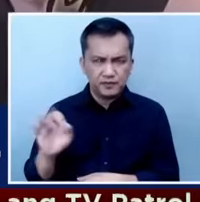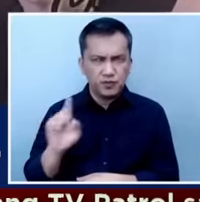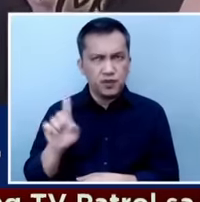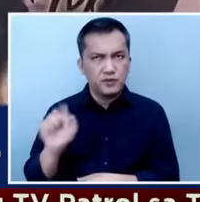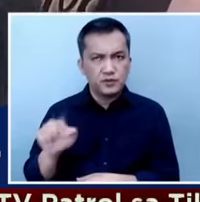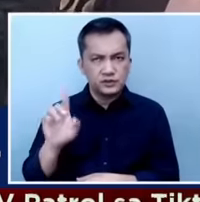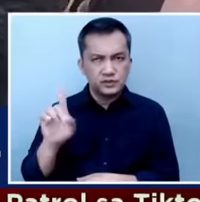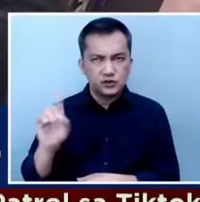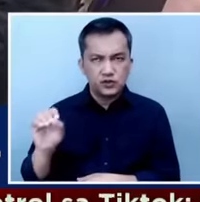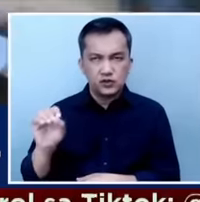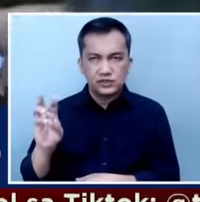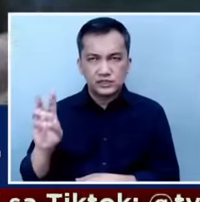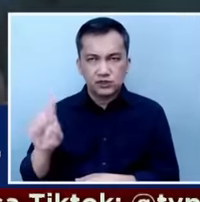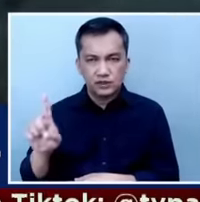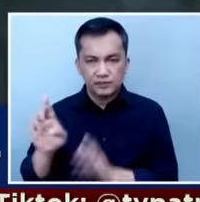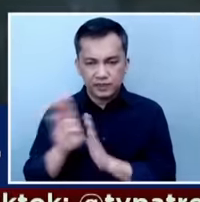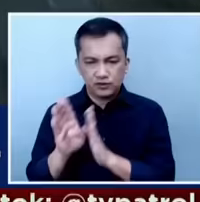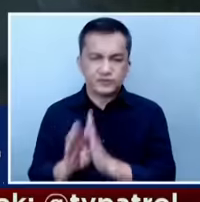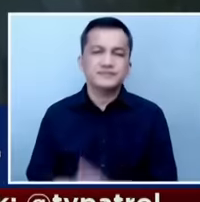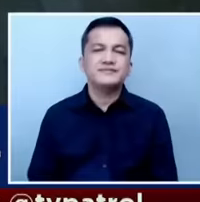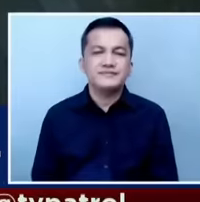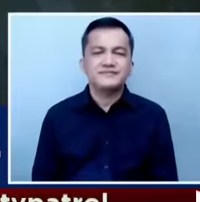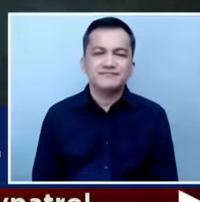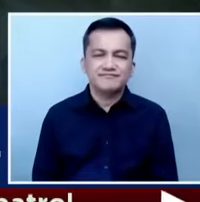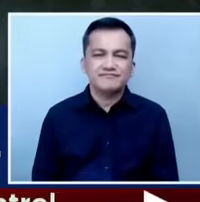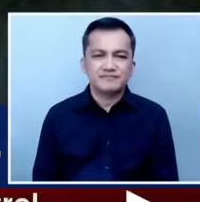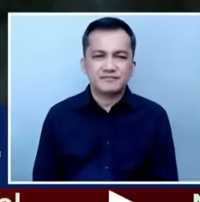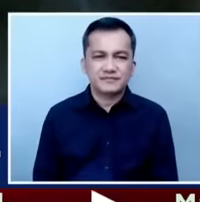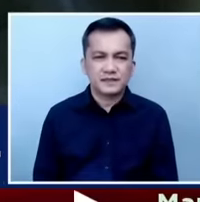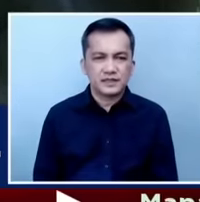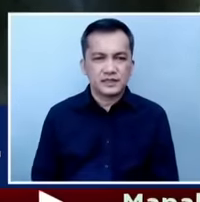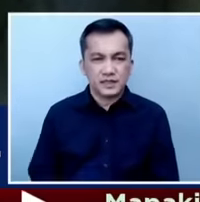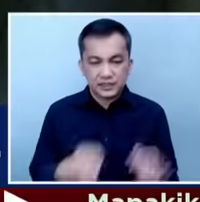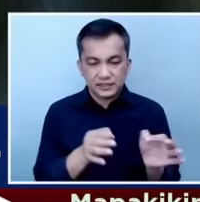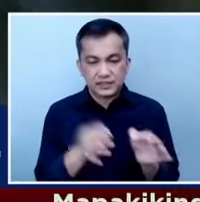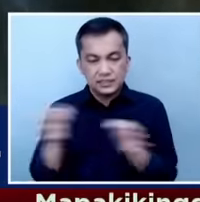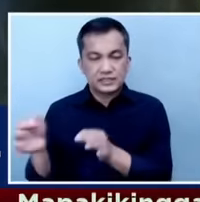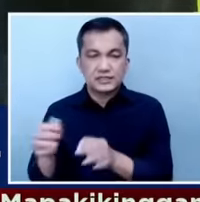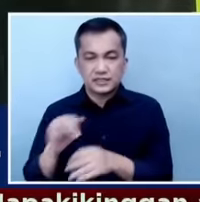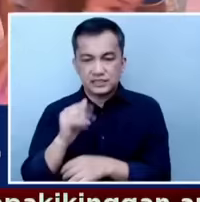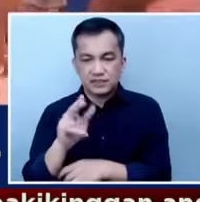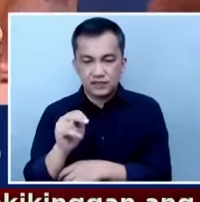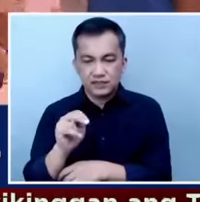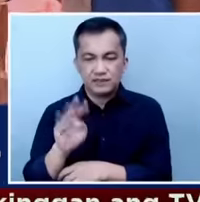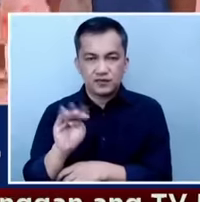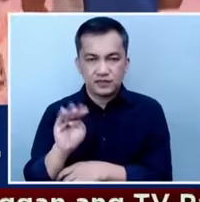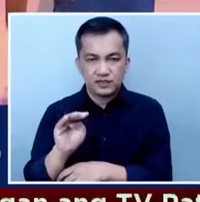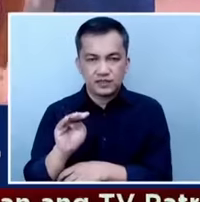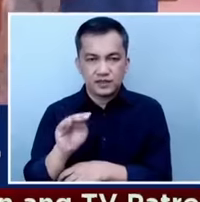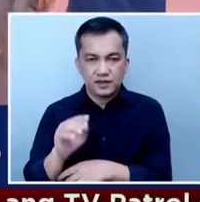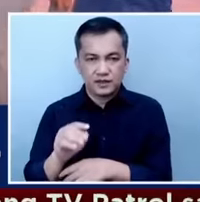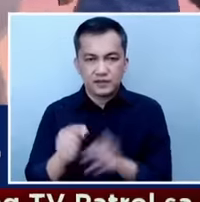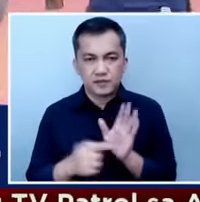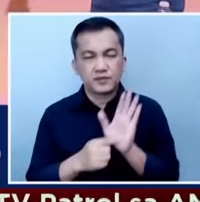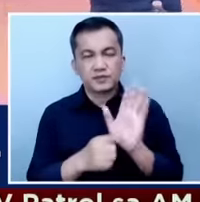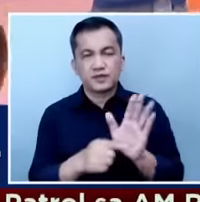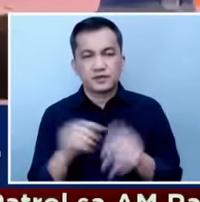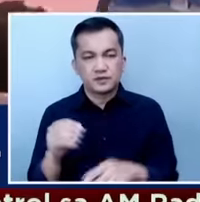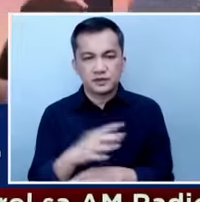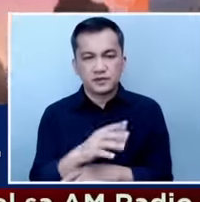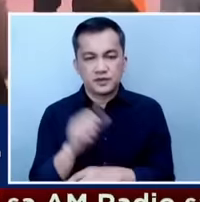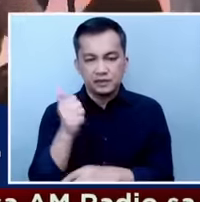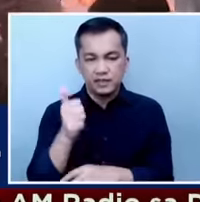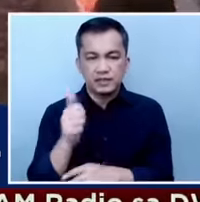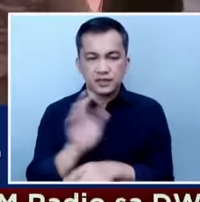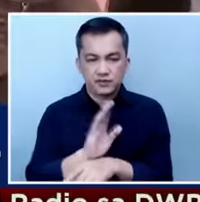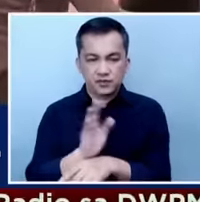1.061 billion pesos. Pinalawig hanggang January 14 ang pagpapalabas ng lahat ng 10 pelikula ng